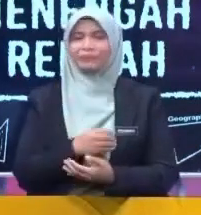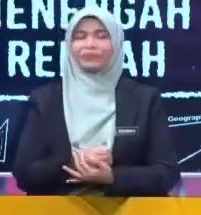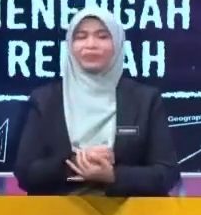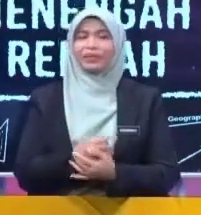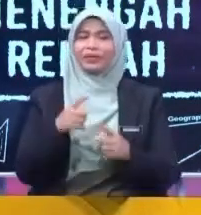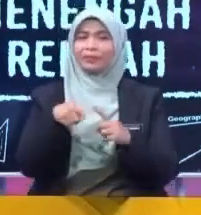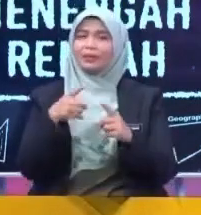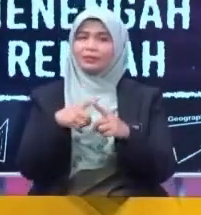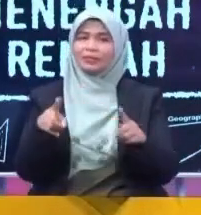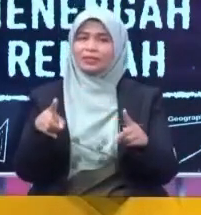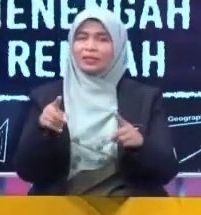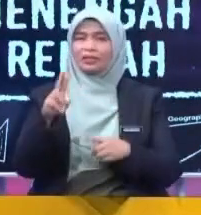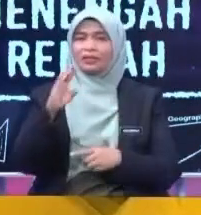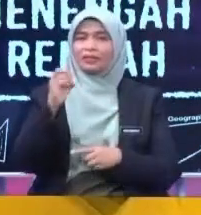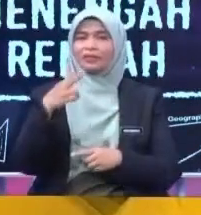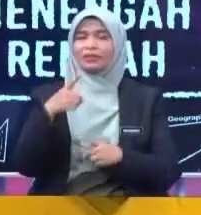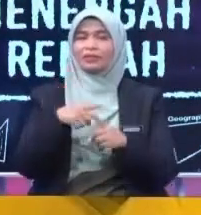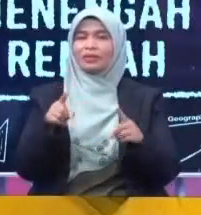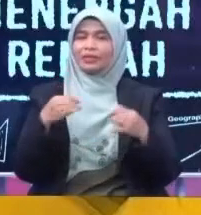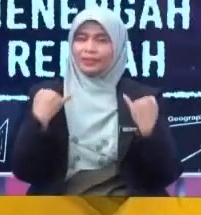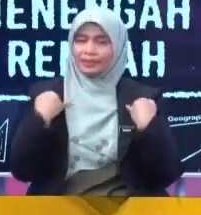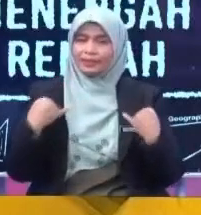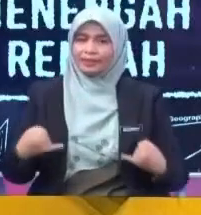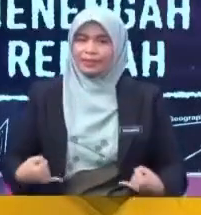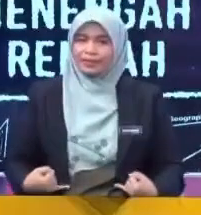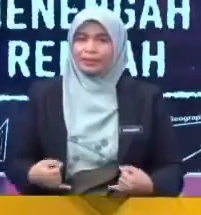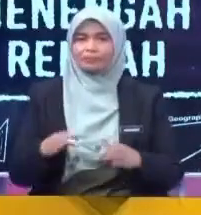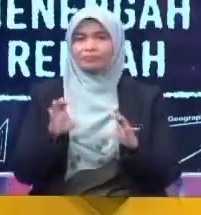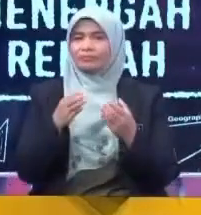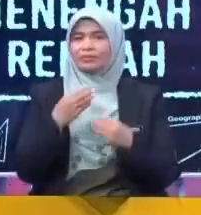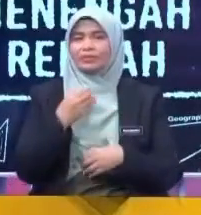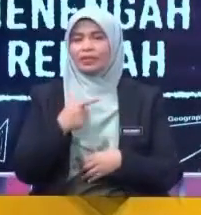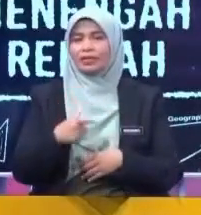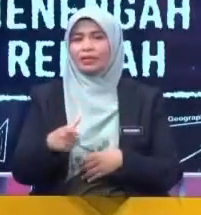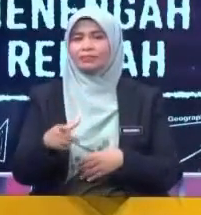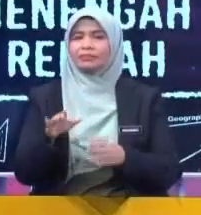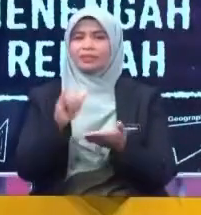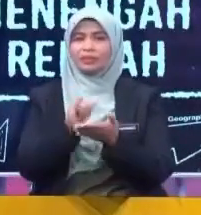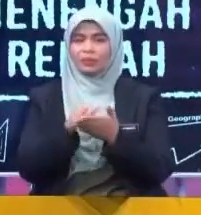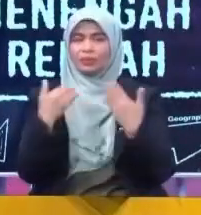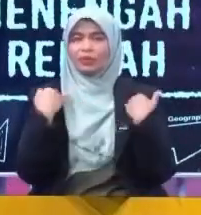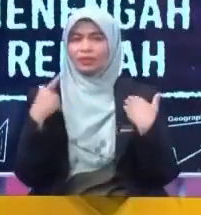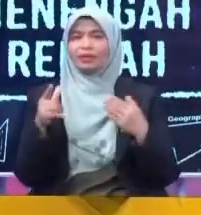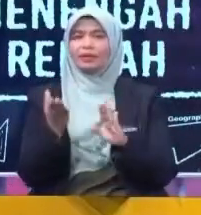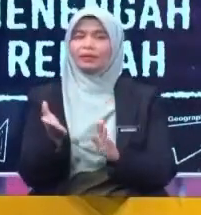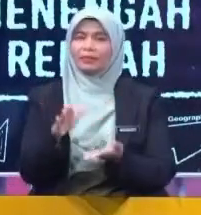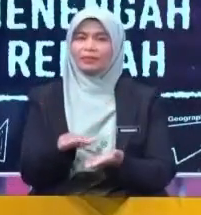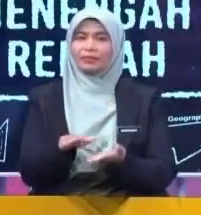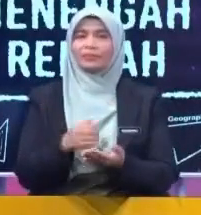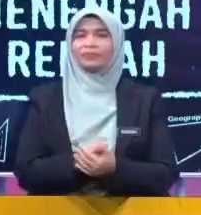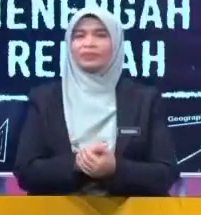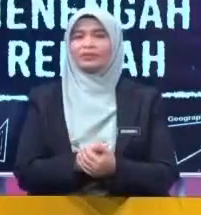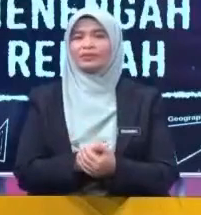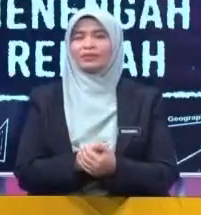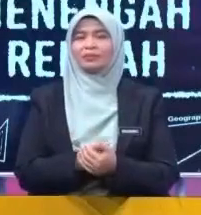bila berpisahnya roh daripada jasad buat selama-lamanya, maka itulah yang dinamakan sebagai kematian. Roh tak akan masuk